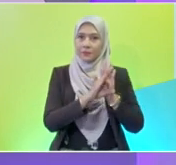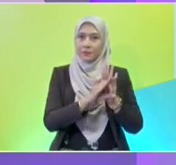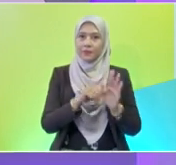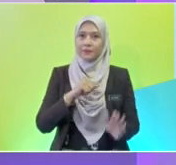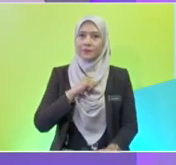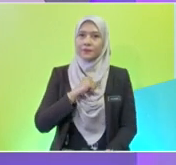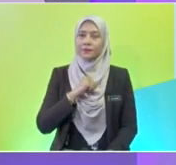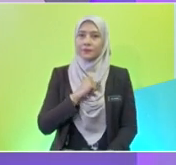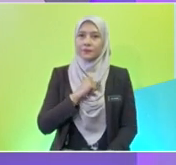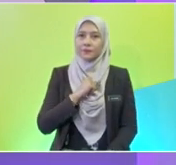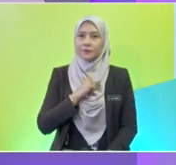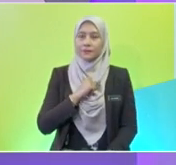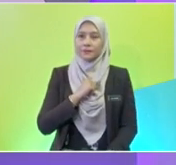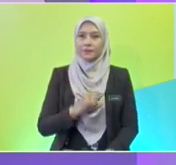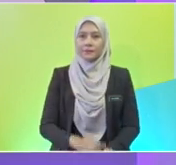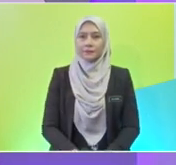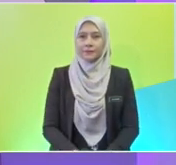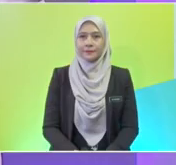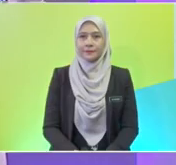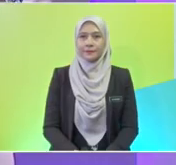yang populer